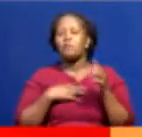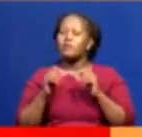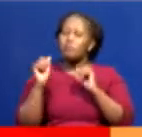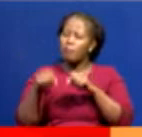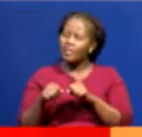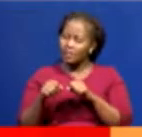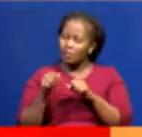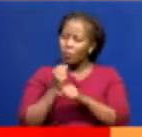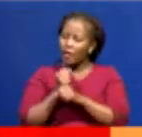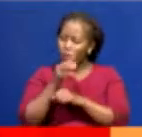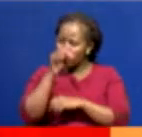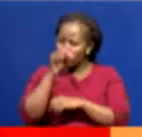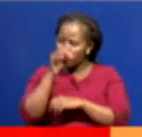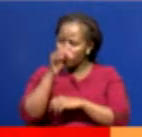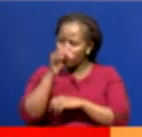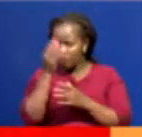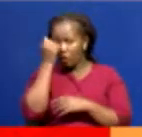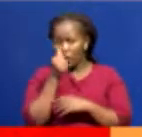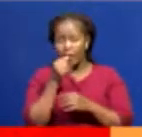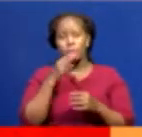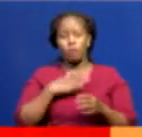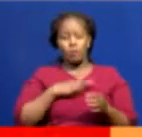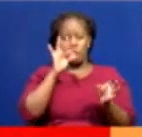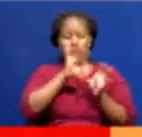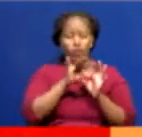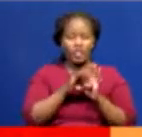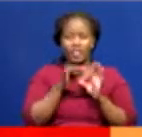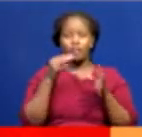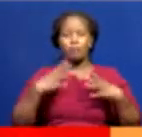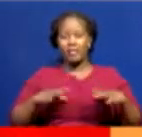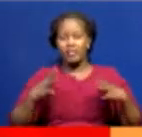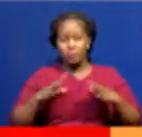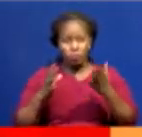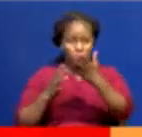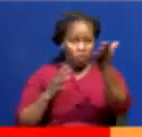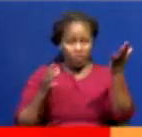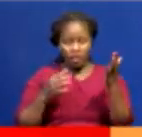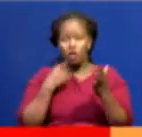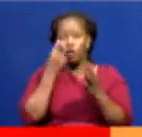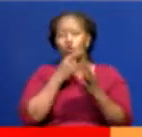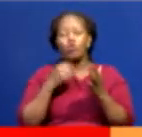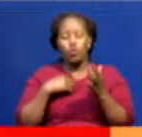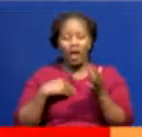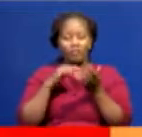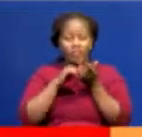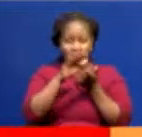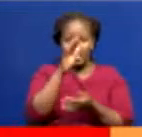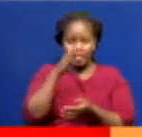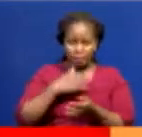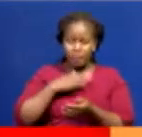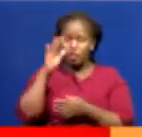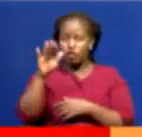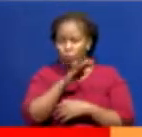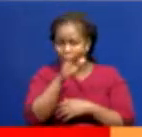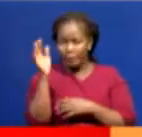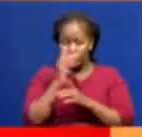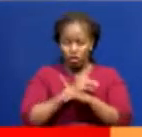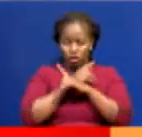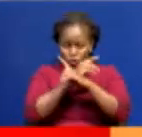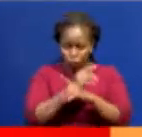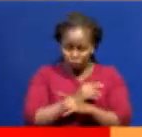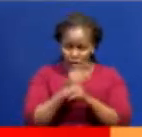kwa sababu kura nimepata ni ya wananchi. Wamenituma kule bungeni ili niende